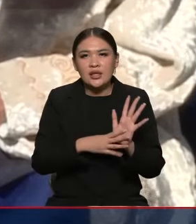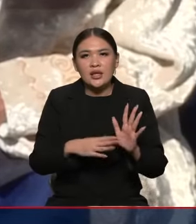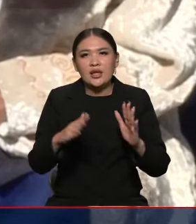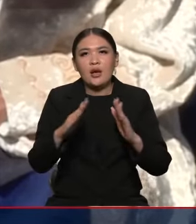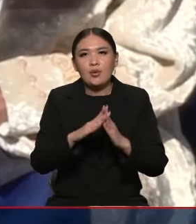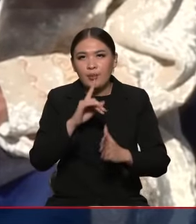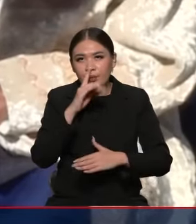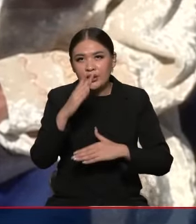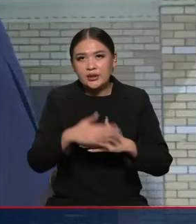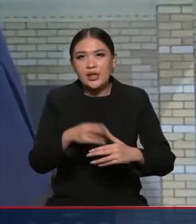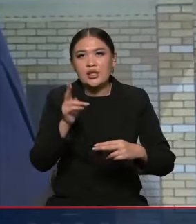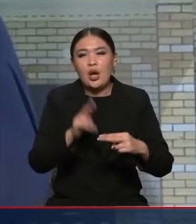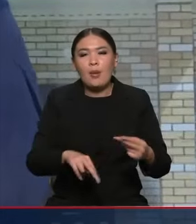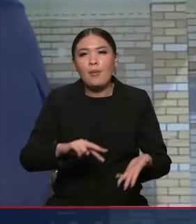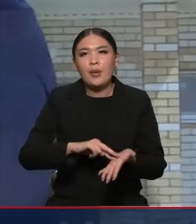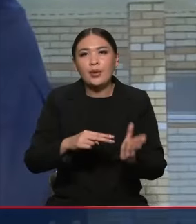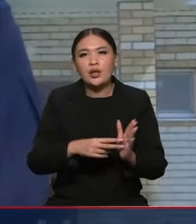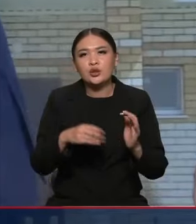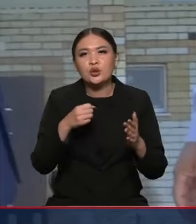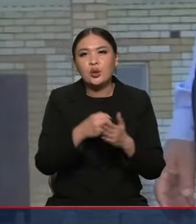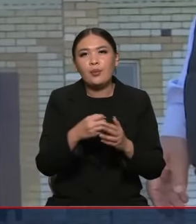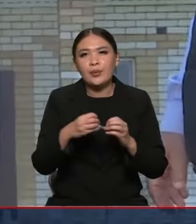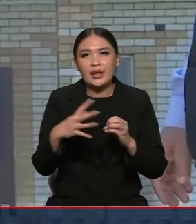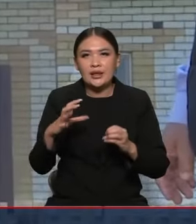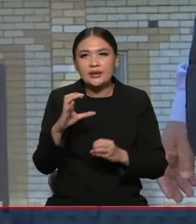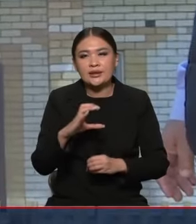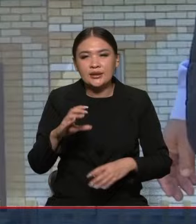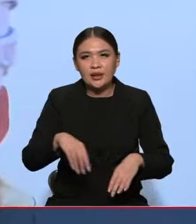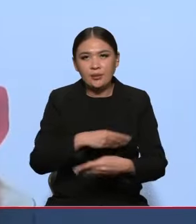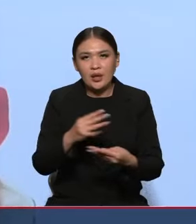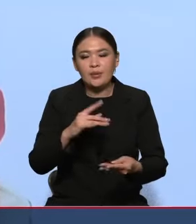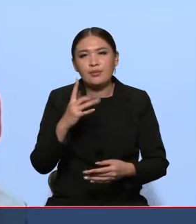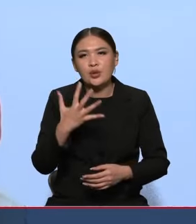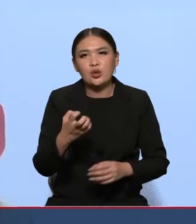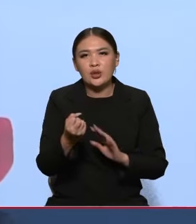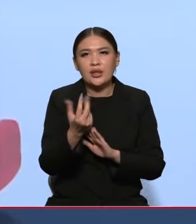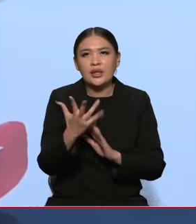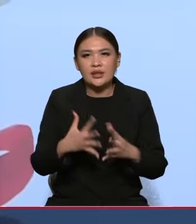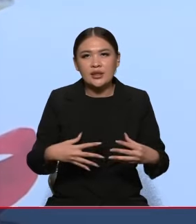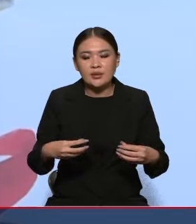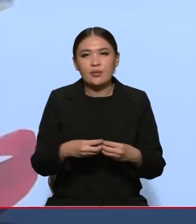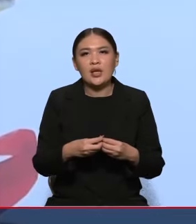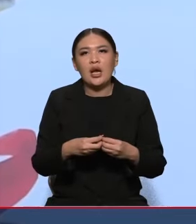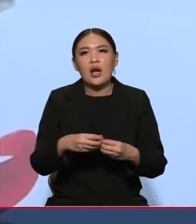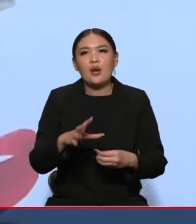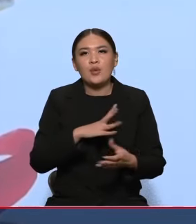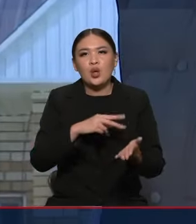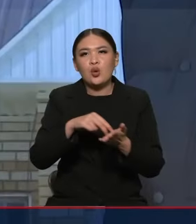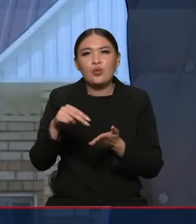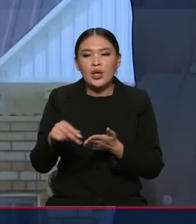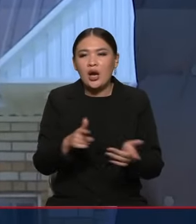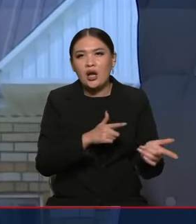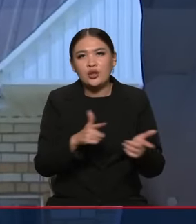близится к завершению. По планам их сдадут до 15 сентября. Кроме того, 513 семей переехали в купленные для них готовые